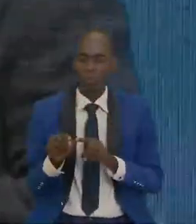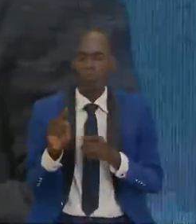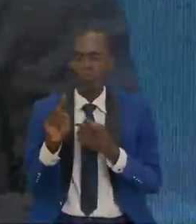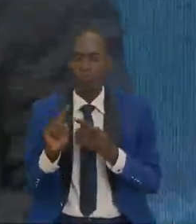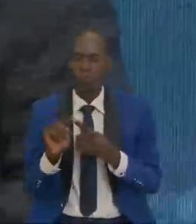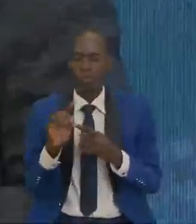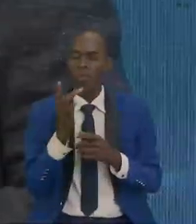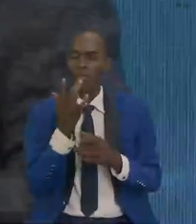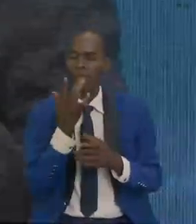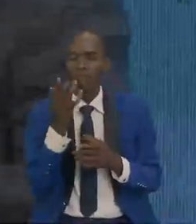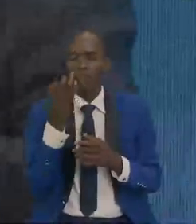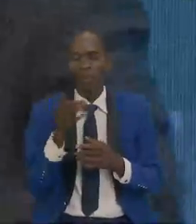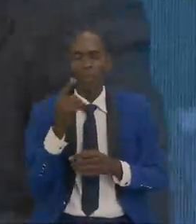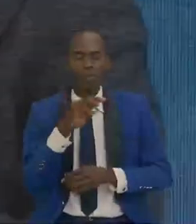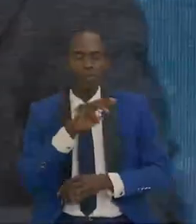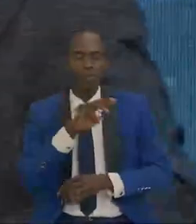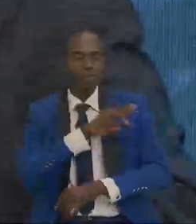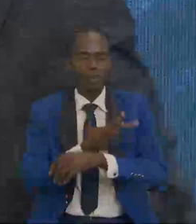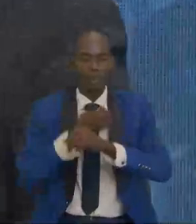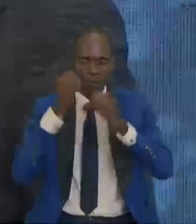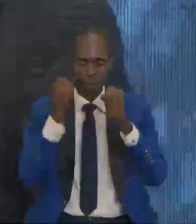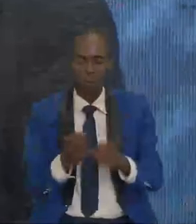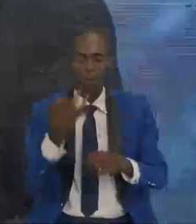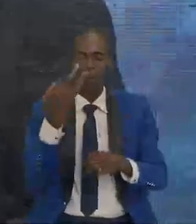participer. Nous sommes venus